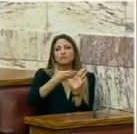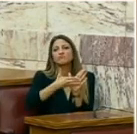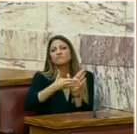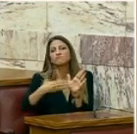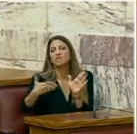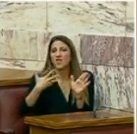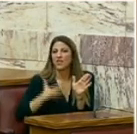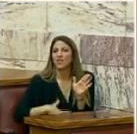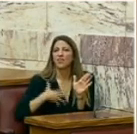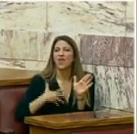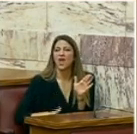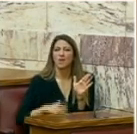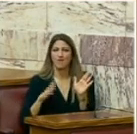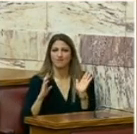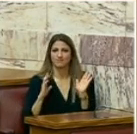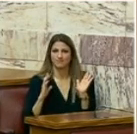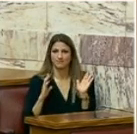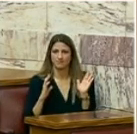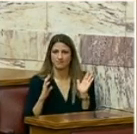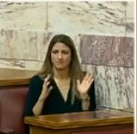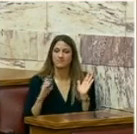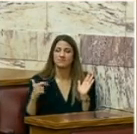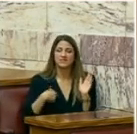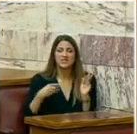με αντισώματα κοινωνικού ήθους,